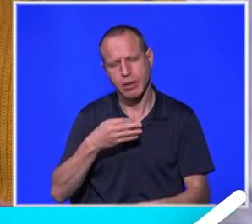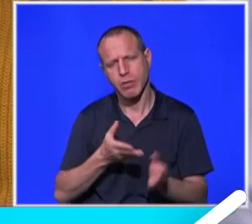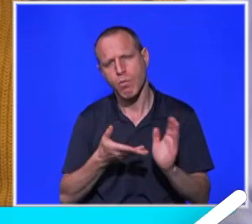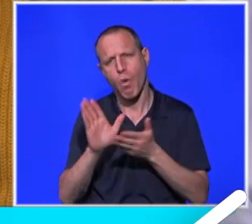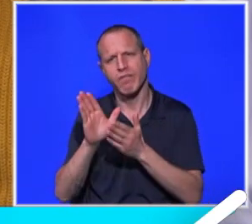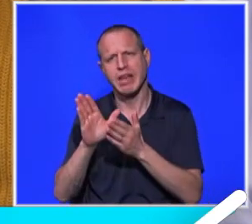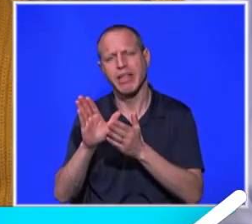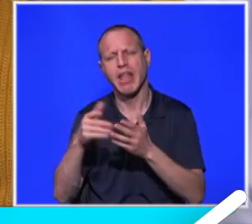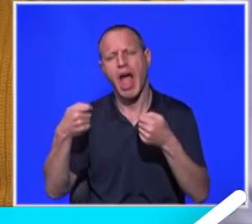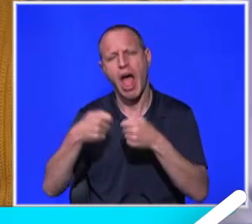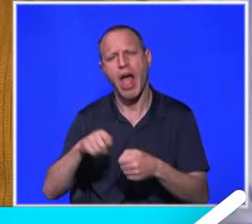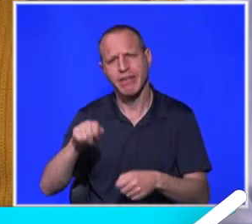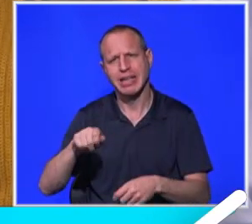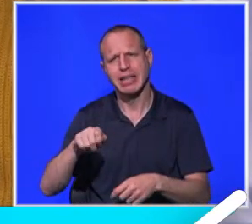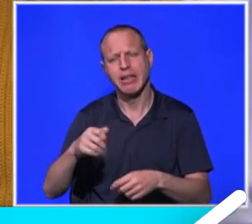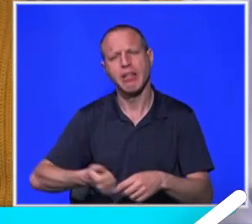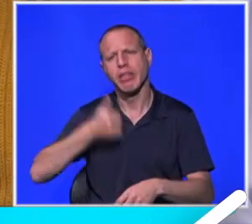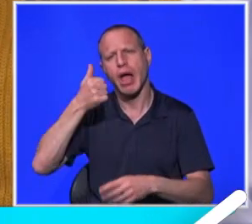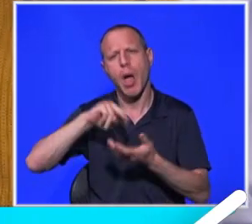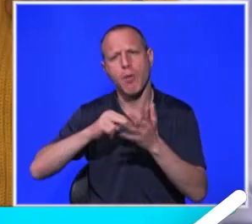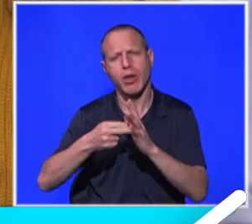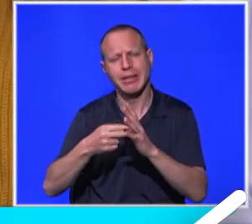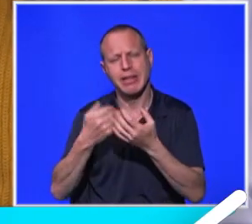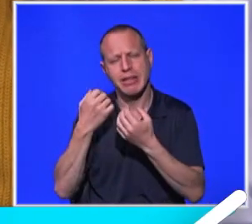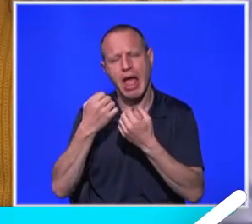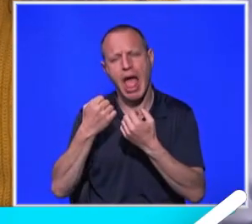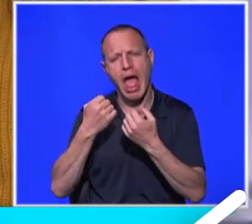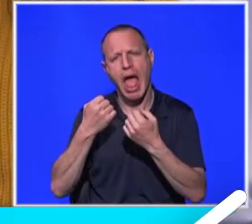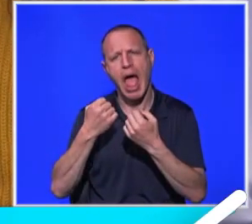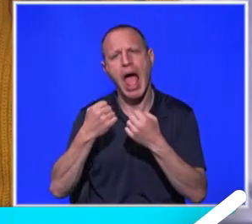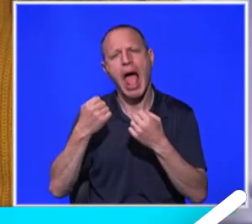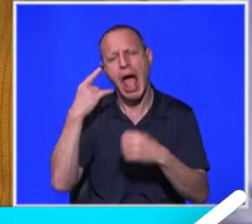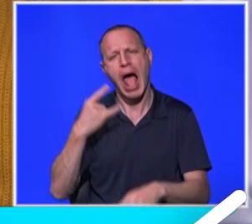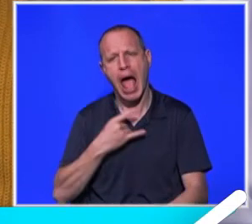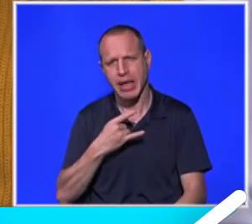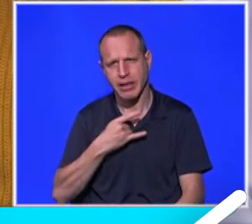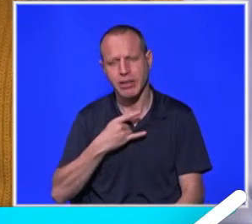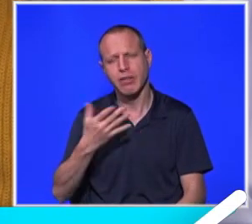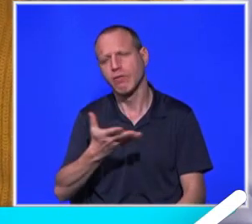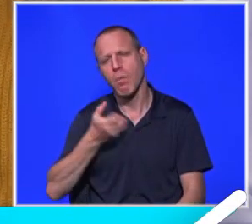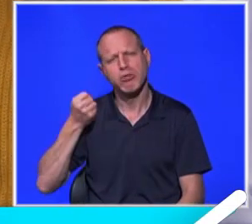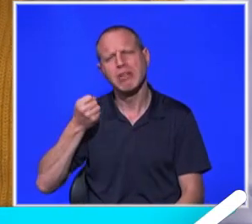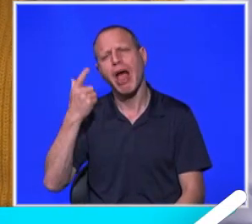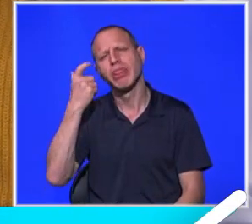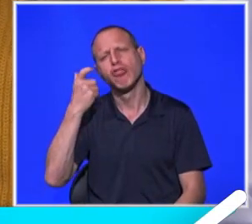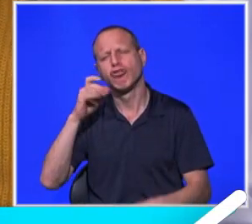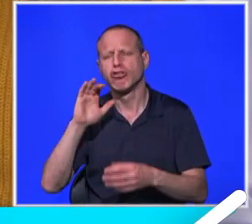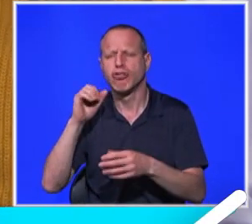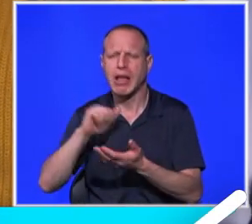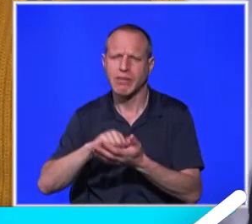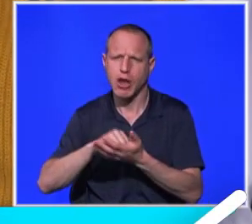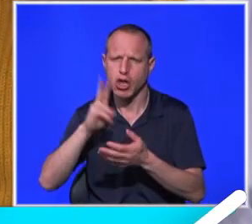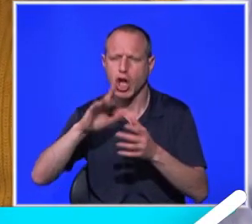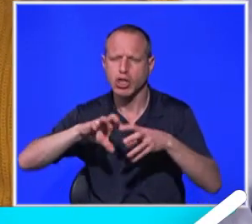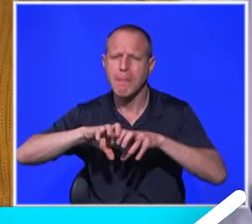כלפי חברי הכנסת, ההנהגה הפוליטית החרדית, נכון. וגם שולפת את הנשק של חלילה, יש פה פילוג ושיסוי.